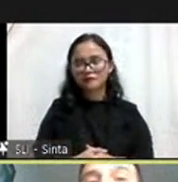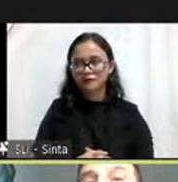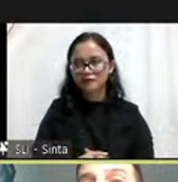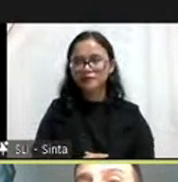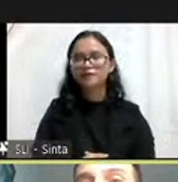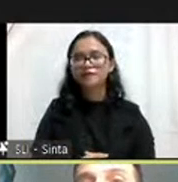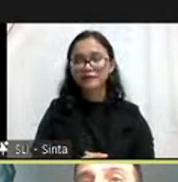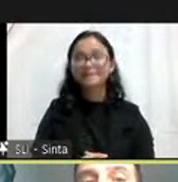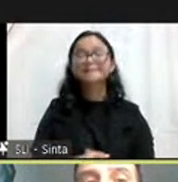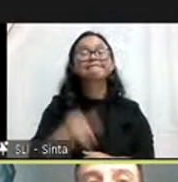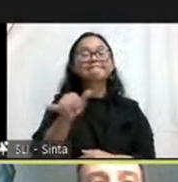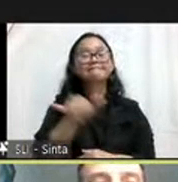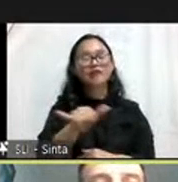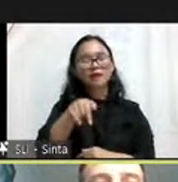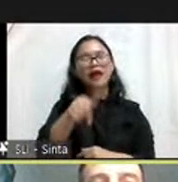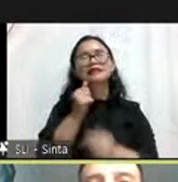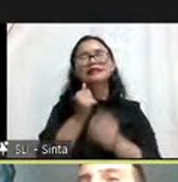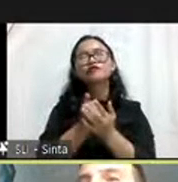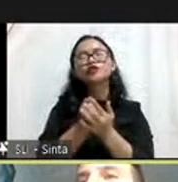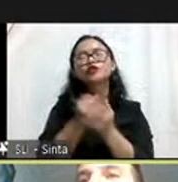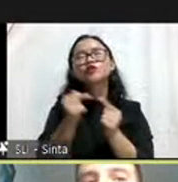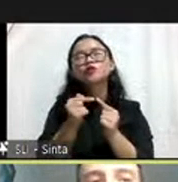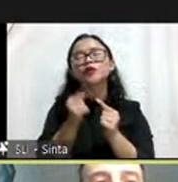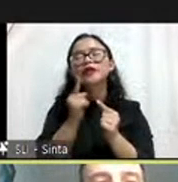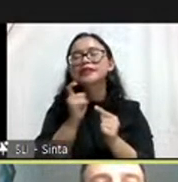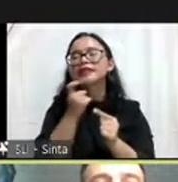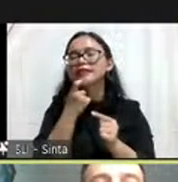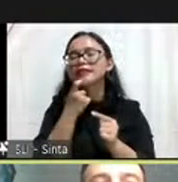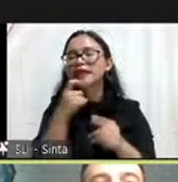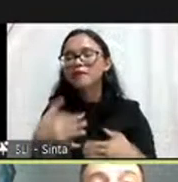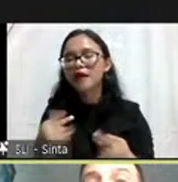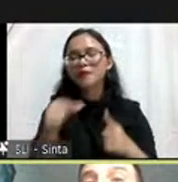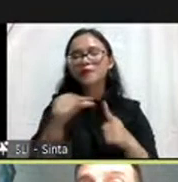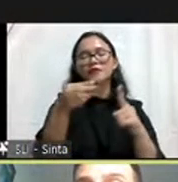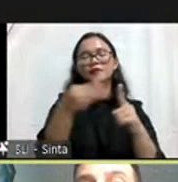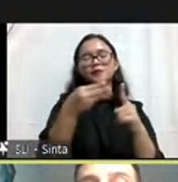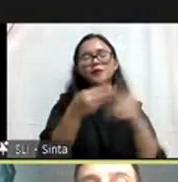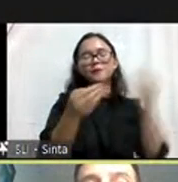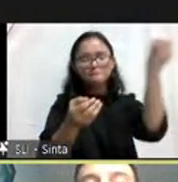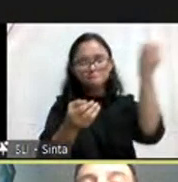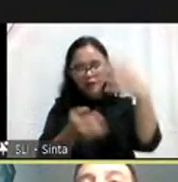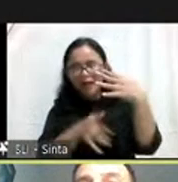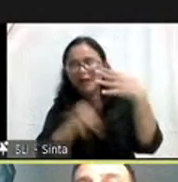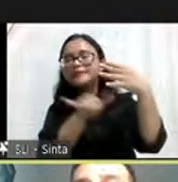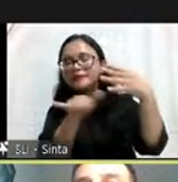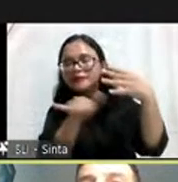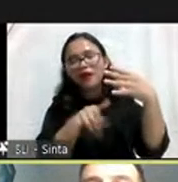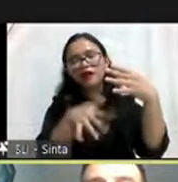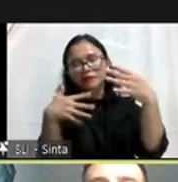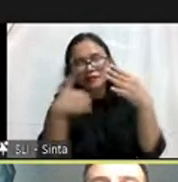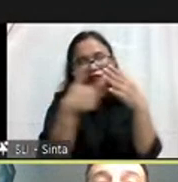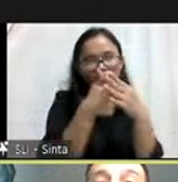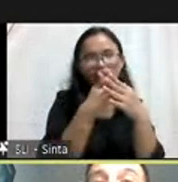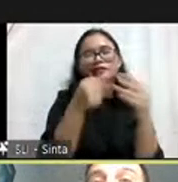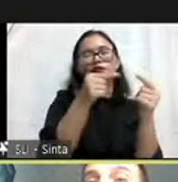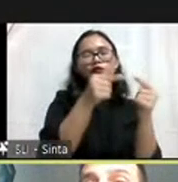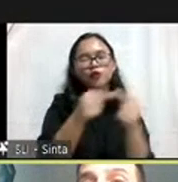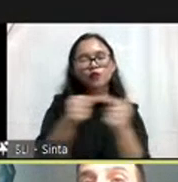juga sangat sejalan dengan implementasi dari tpb yaitu pelaksana ini juga harus